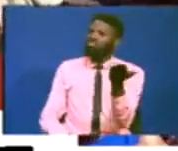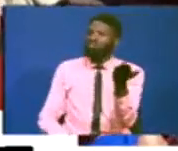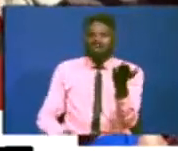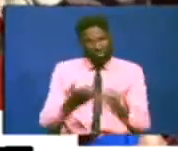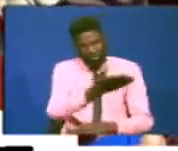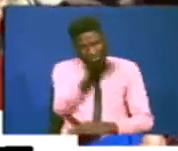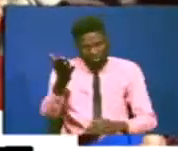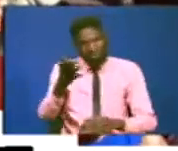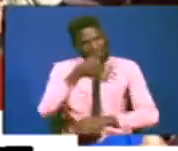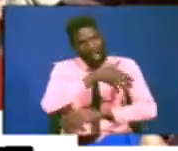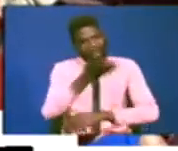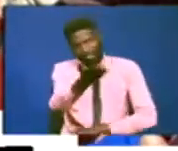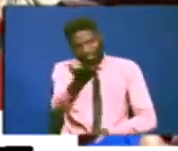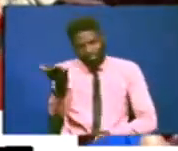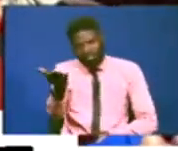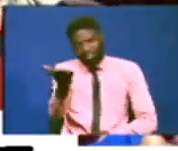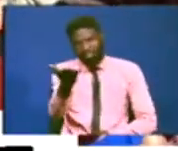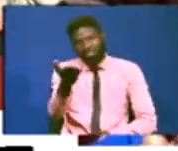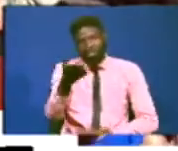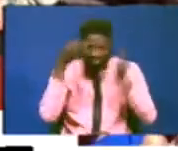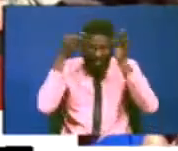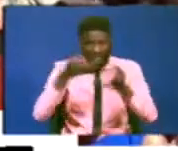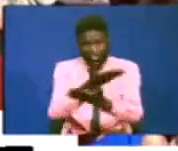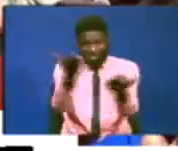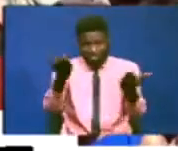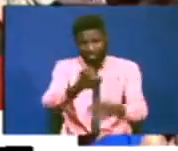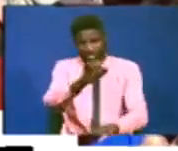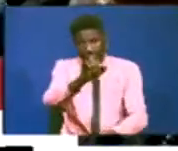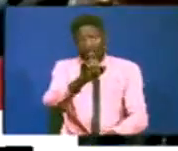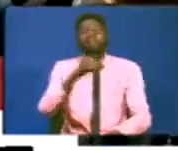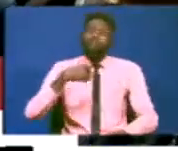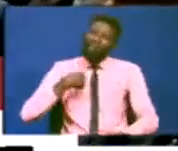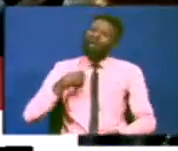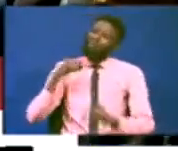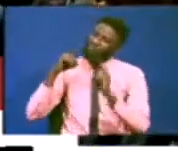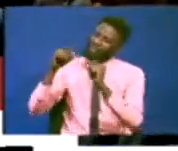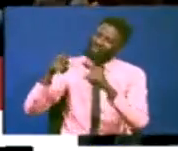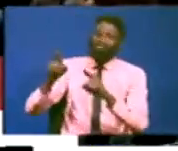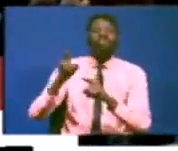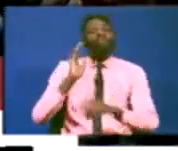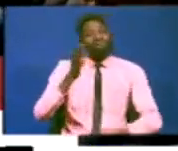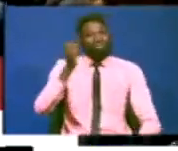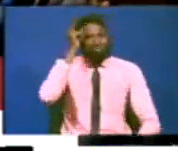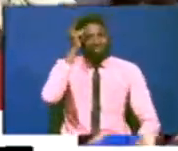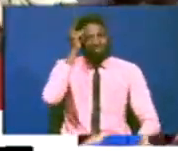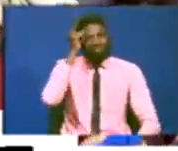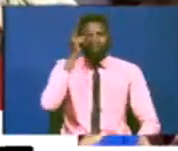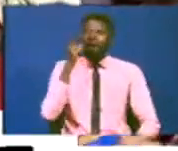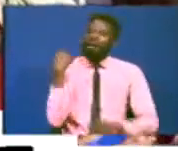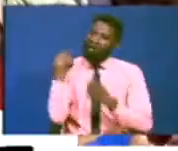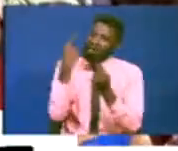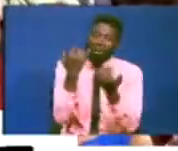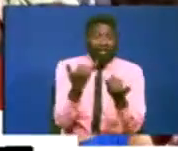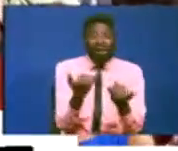kusema? Sisi ndio kuamua. Sasa niliwaambia hawa watu watajua hawajui. Mpaka saa hizi